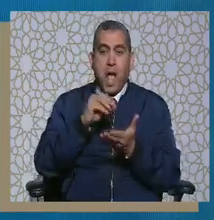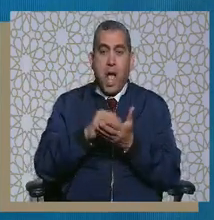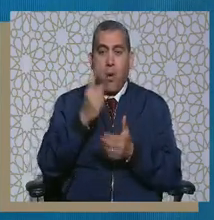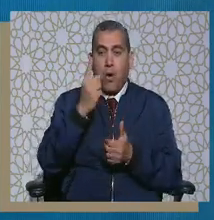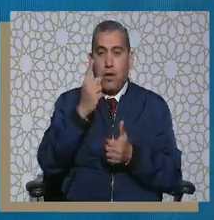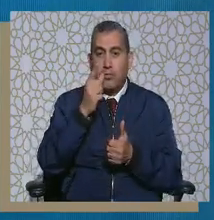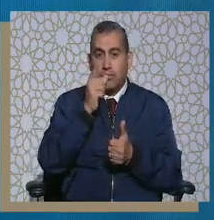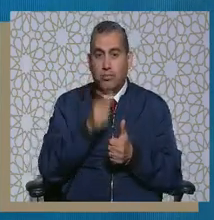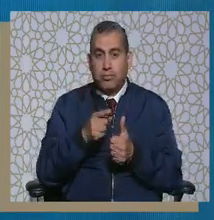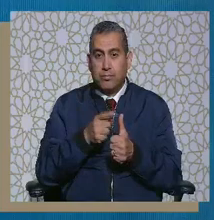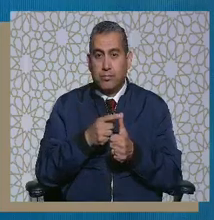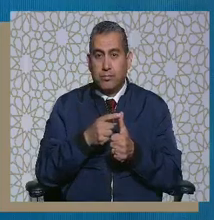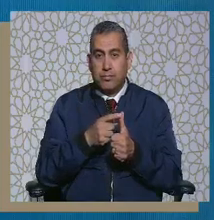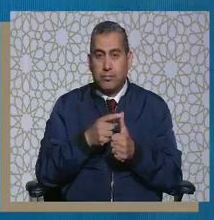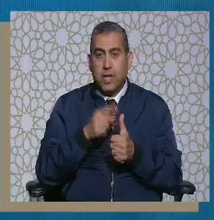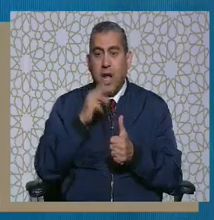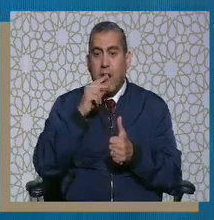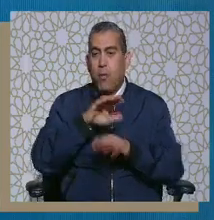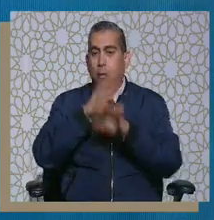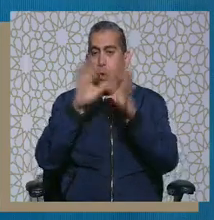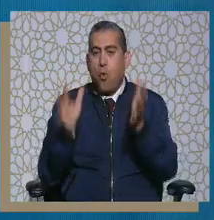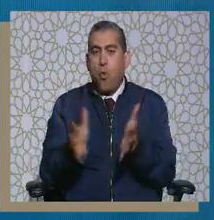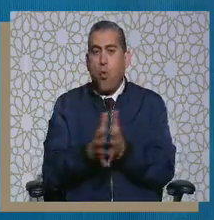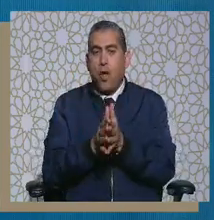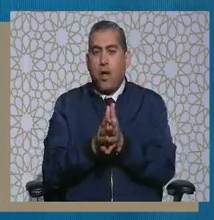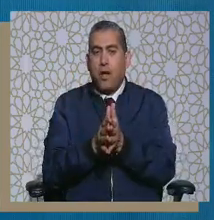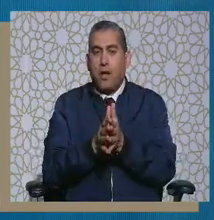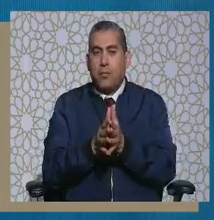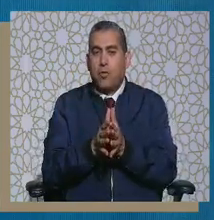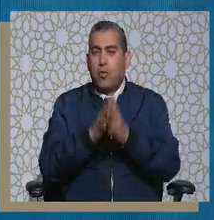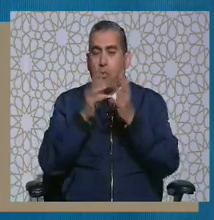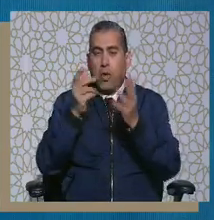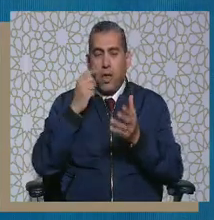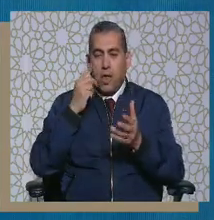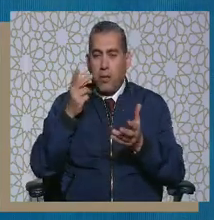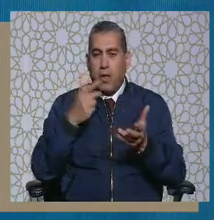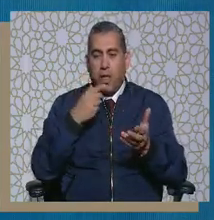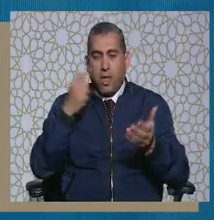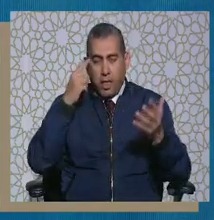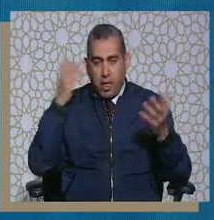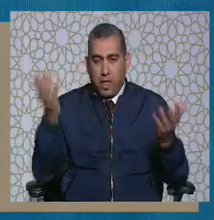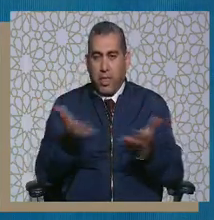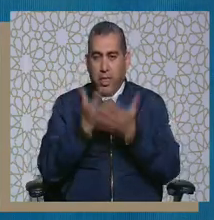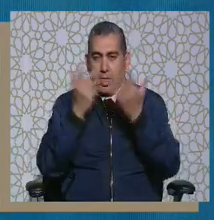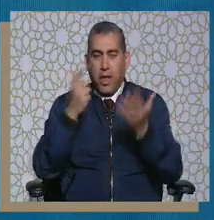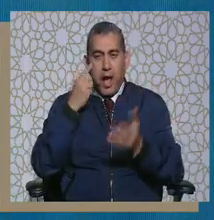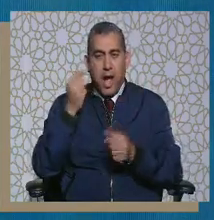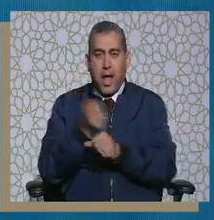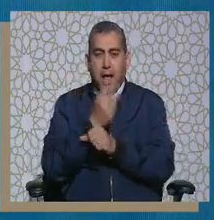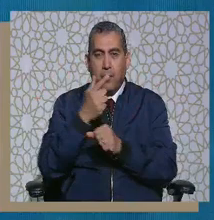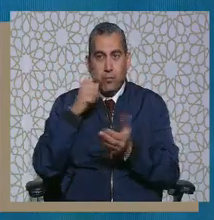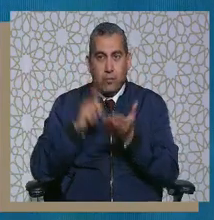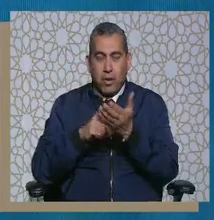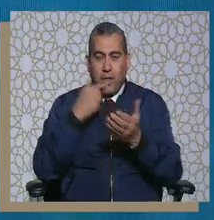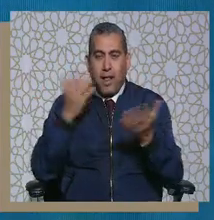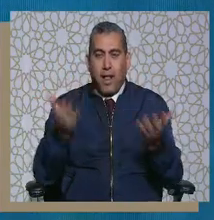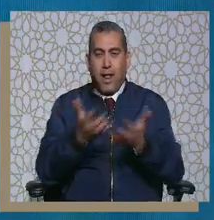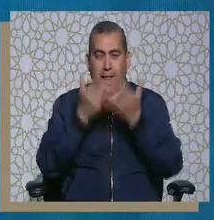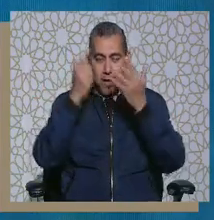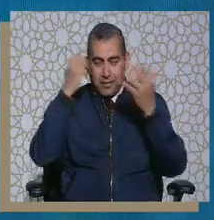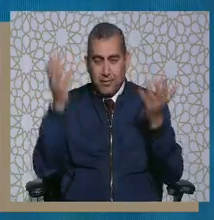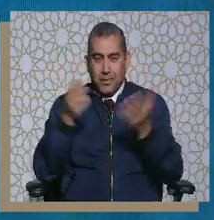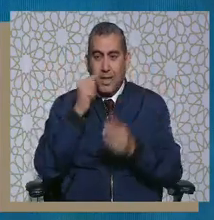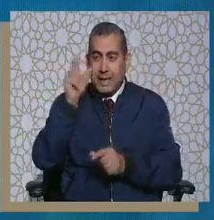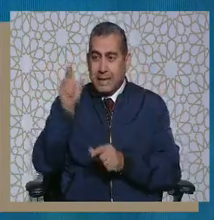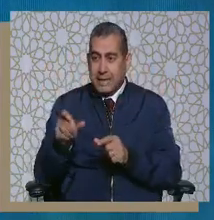ان الكلام ده كله مليء هذا عالم مليء بالخرافات انما يقصد انسان انه ذي انسان